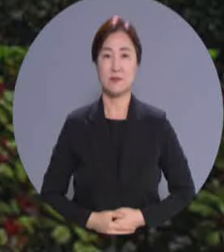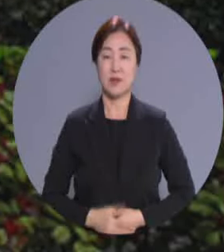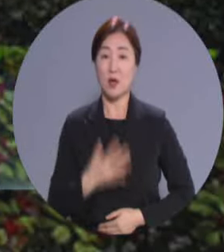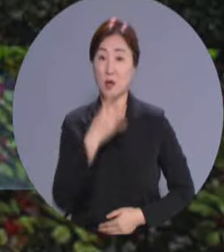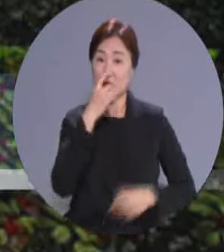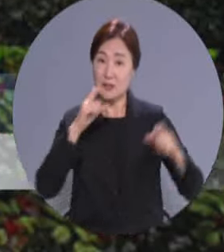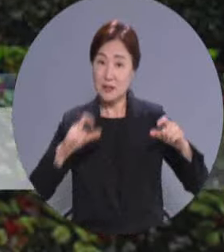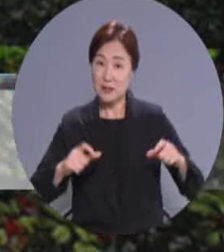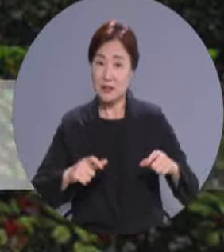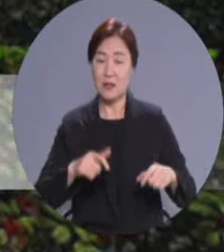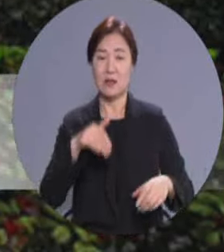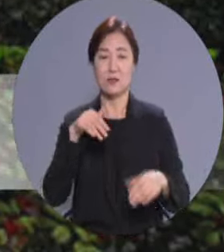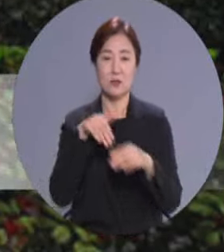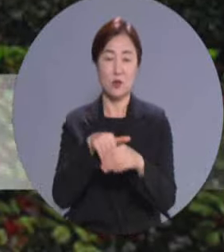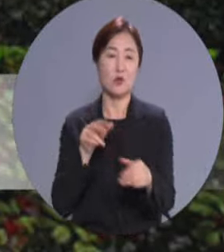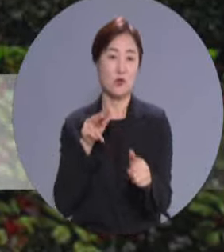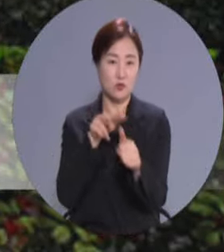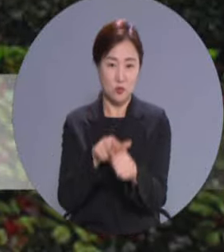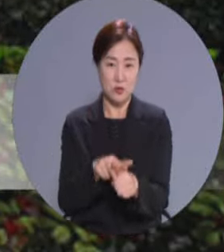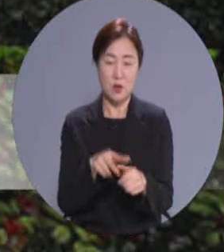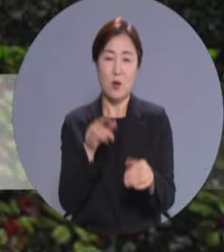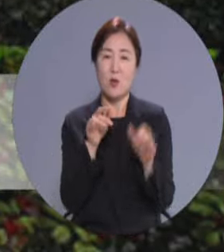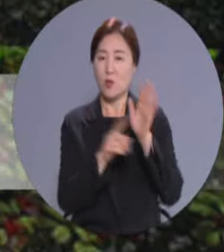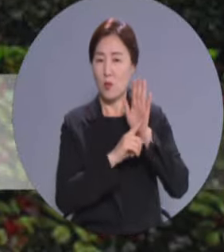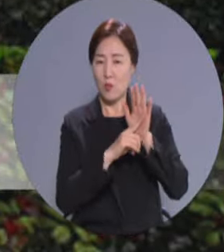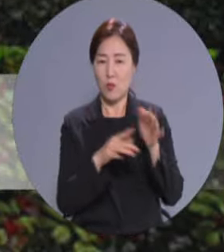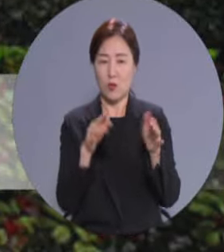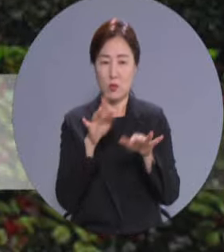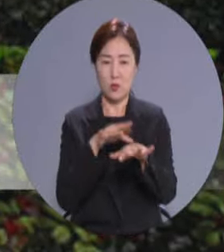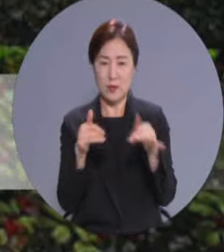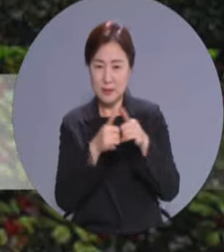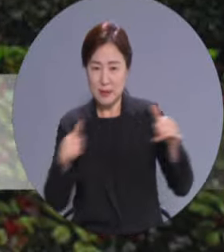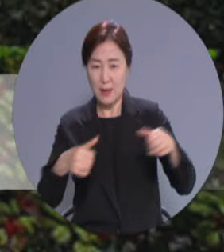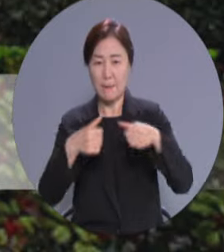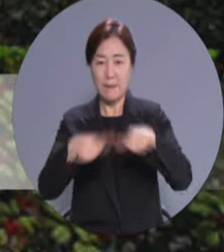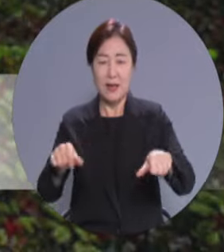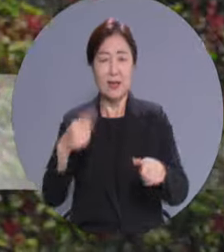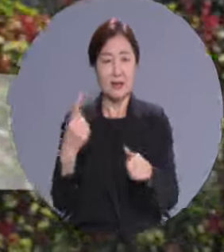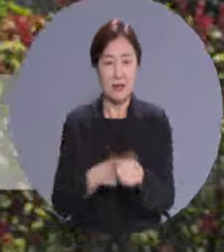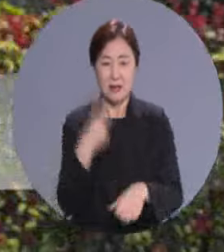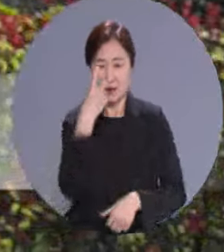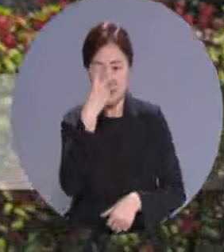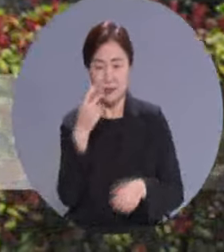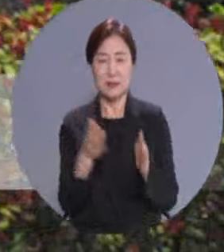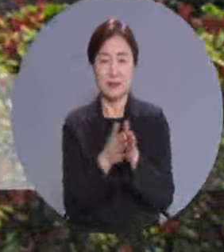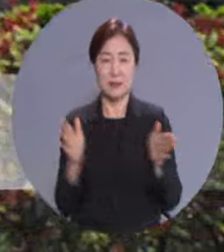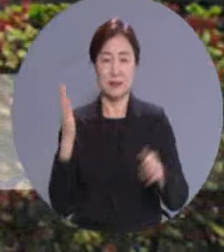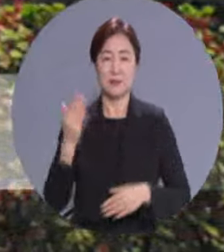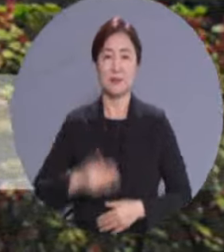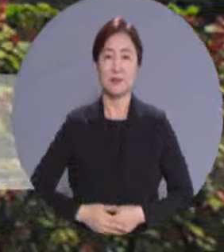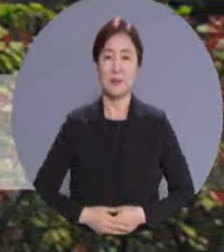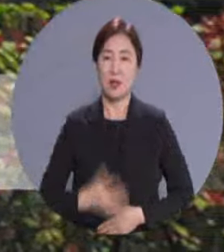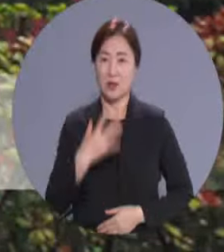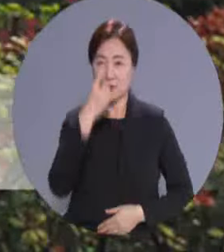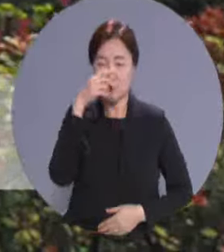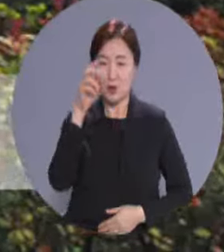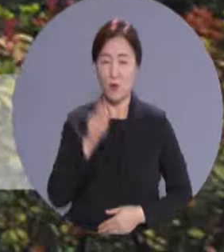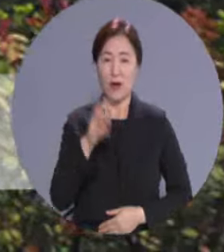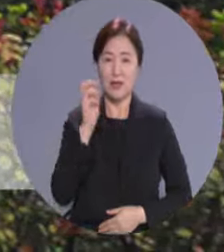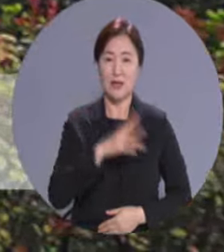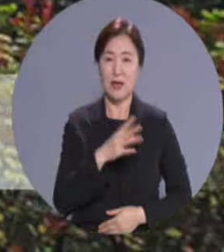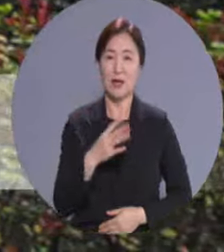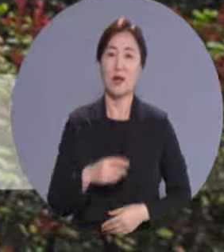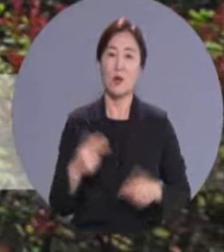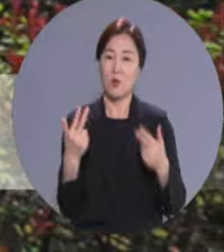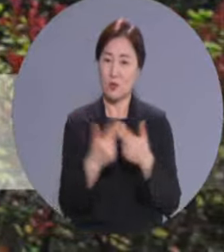순천에서 총선 후보자 홍보현수막 일부가 훼손돼 경찰이 경위 파악에 나섰습니다 순천 광양 곡성